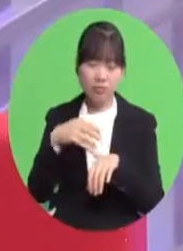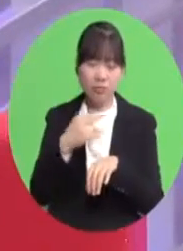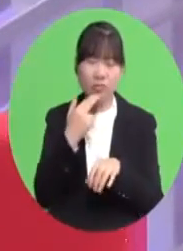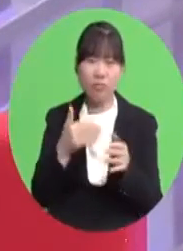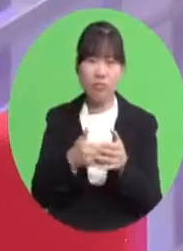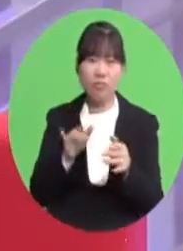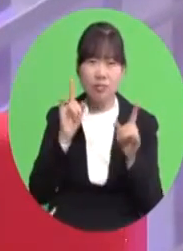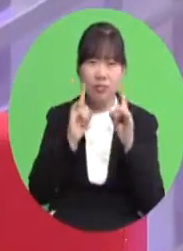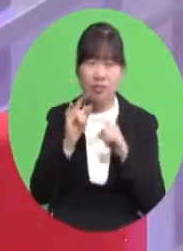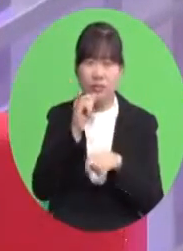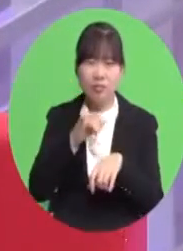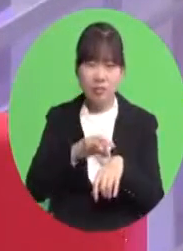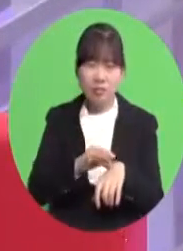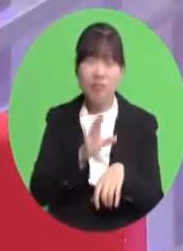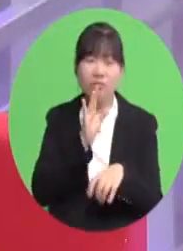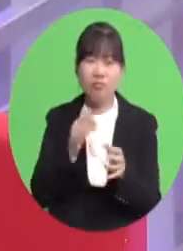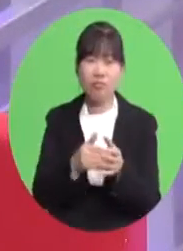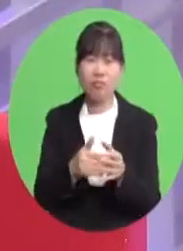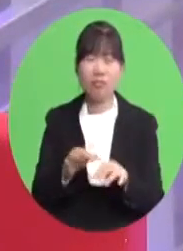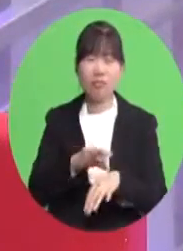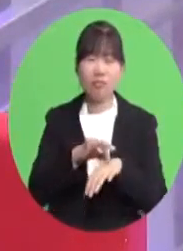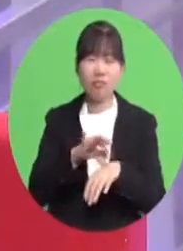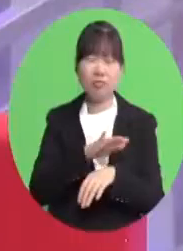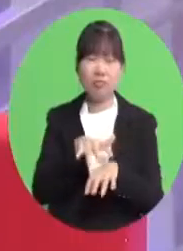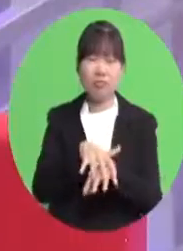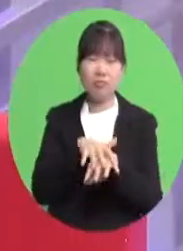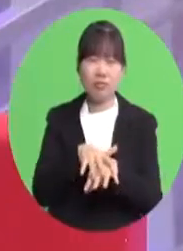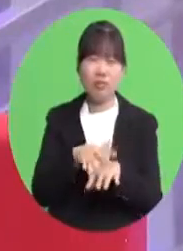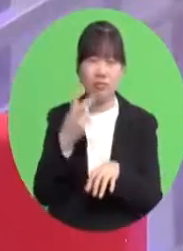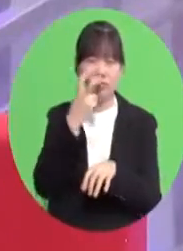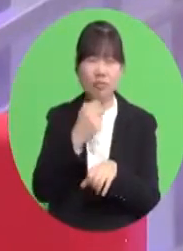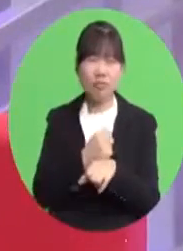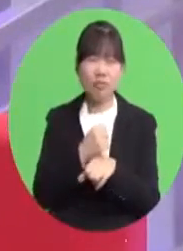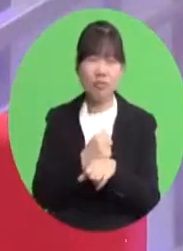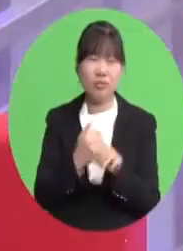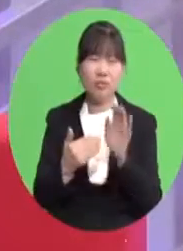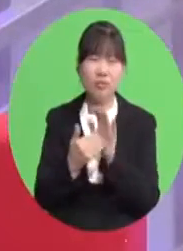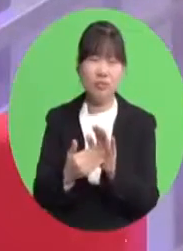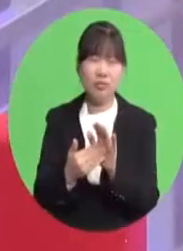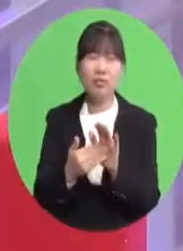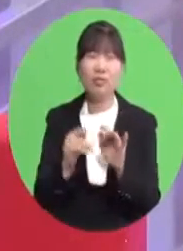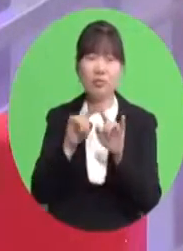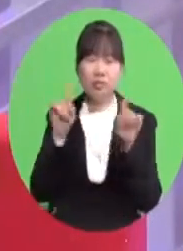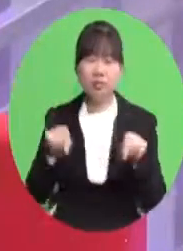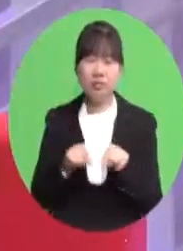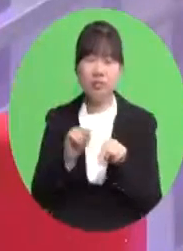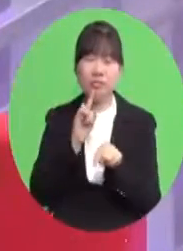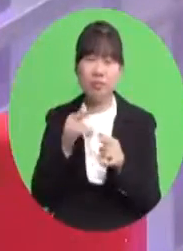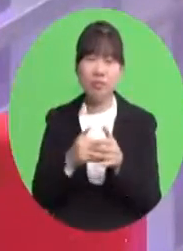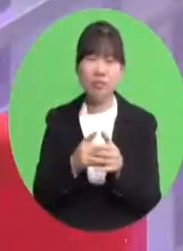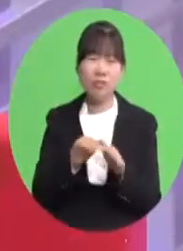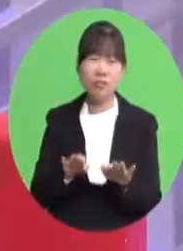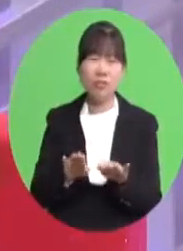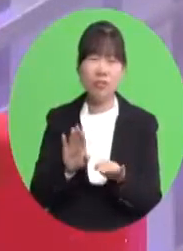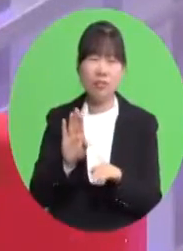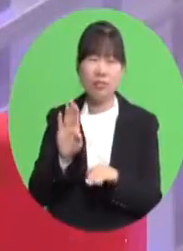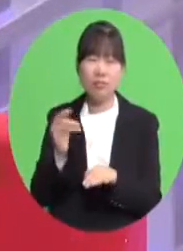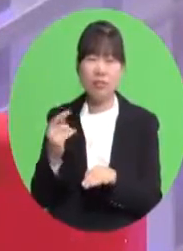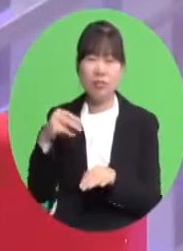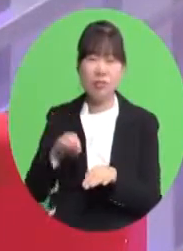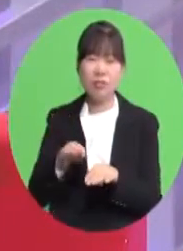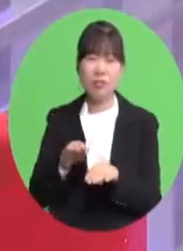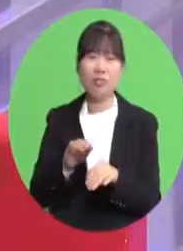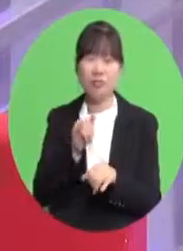하더라도 손상받은 피부는 맞습니다. 피부는 우리 조직을 보호하는 단단한 방어막이긴 동시에 여기에서 이제 보습작용이 충분히